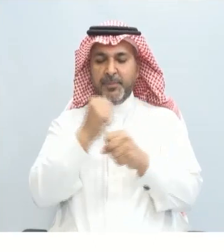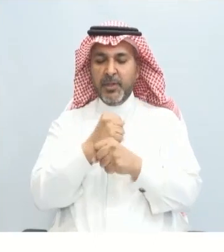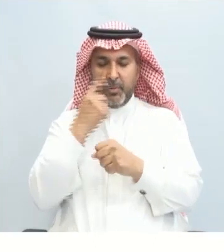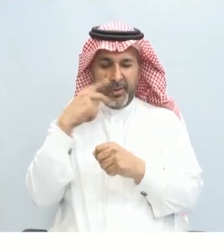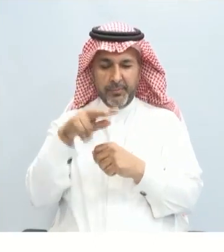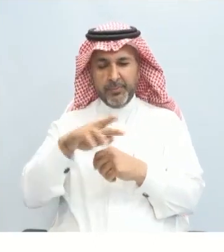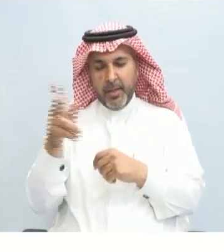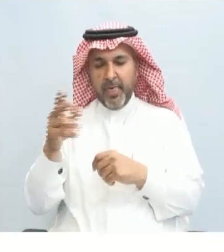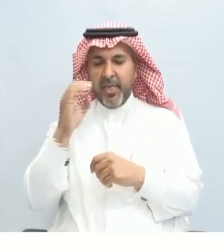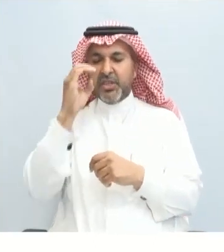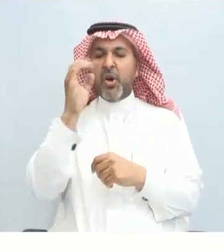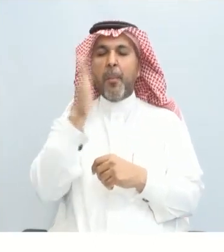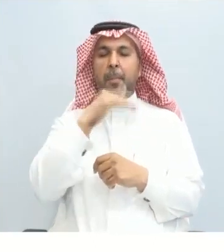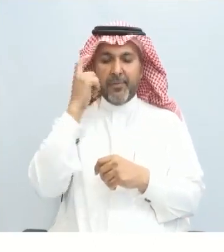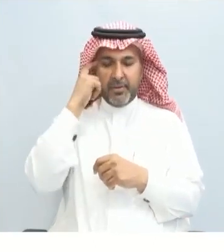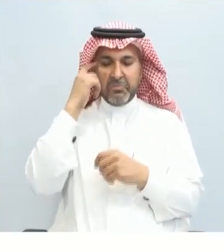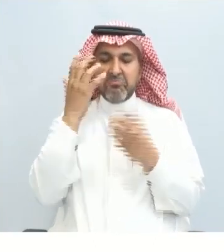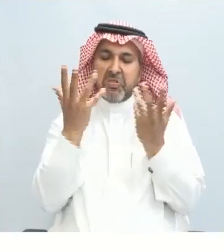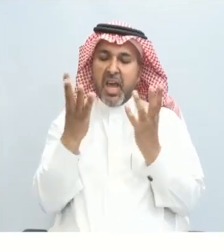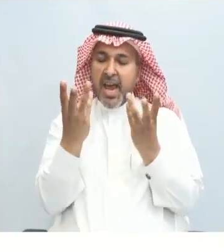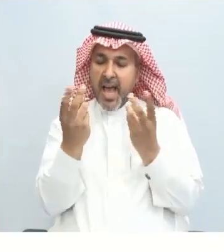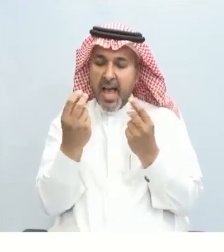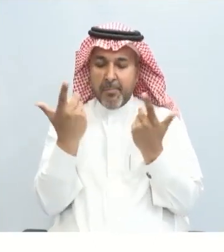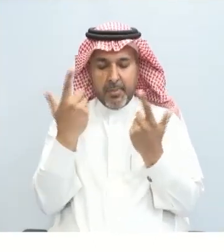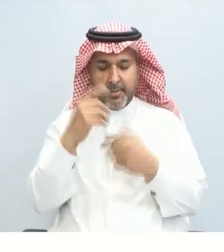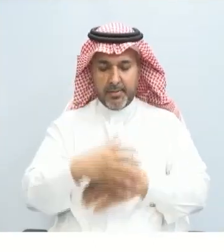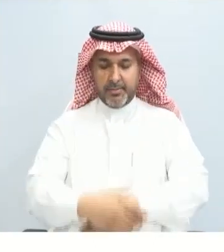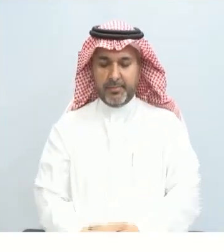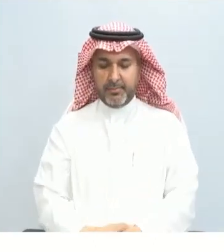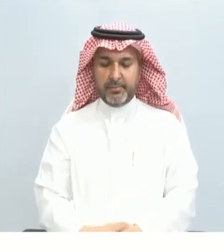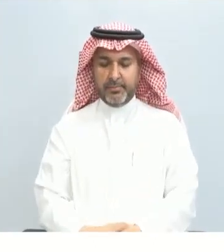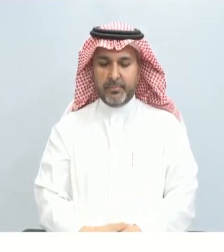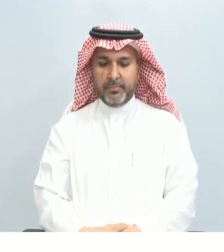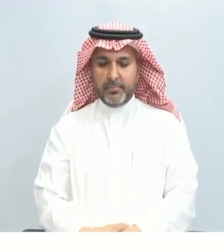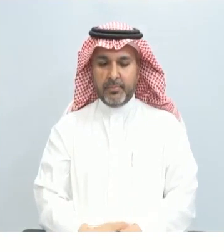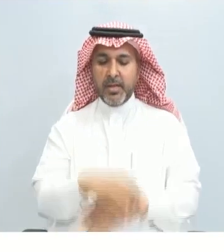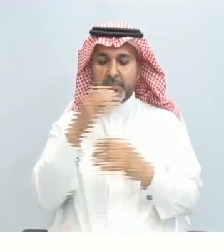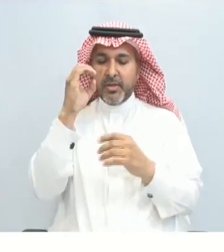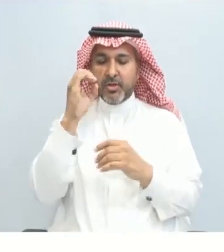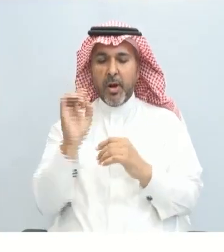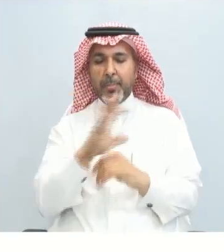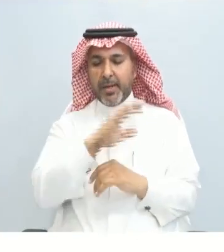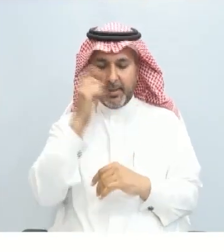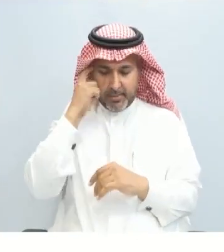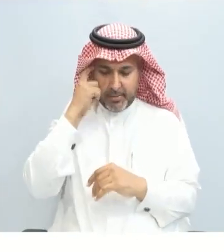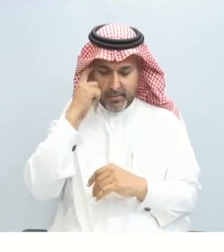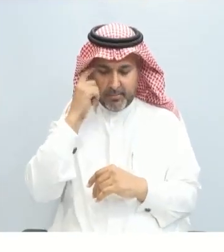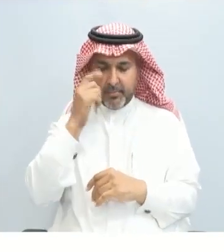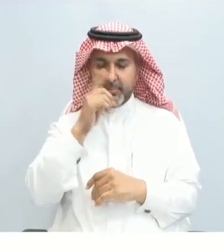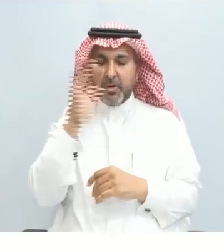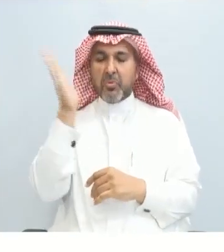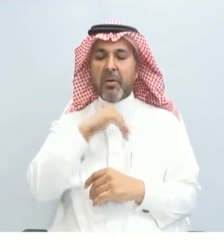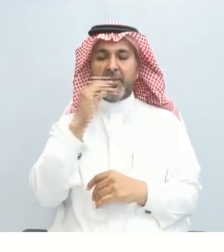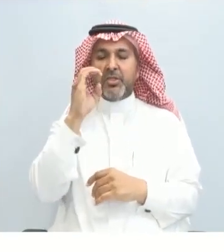تكون غير معرفه فطيب اذا جاني حل غير معرف ش اسوي راح استبعد هذا الحل واقول انه لا يوجد لدي